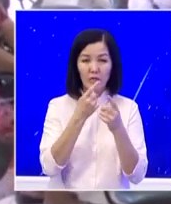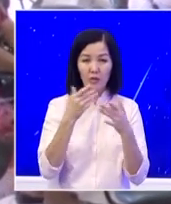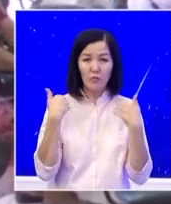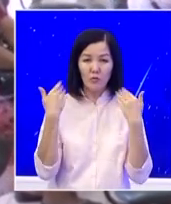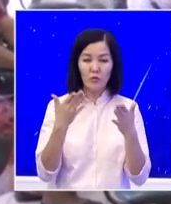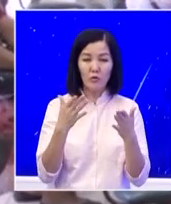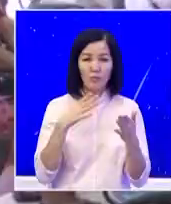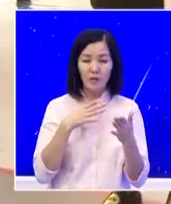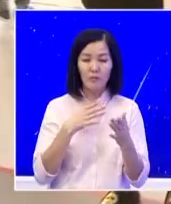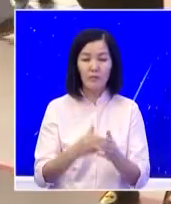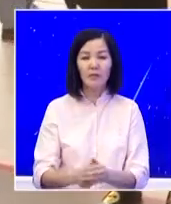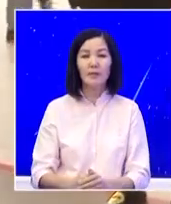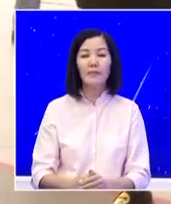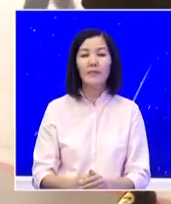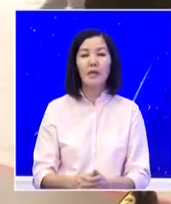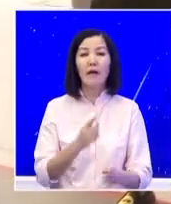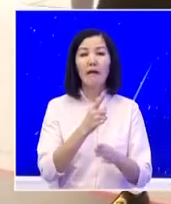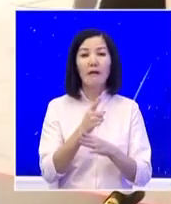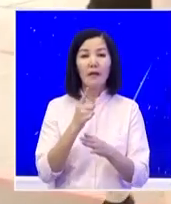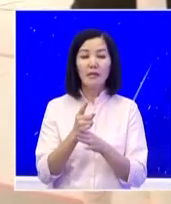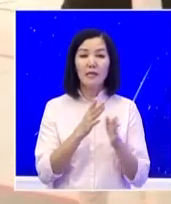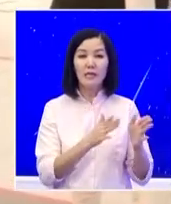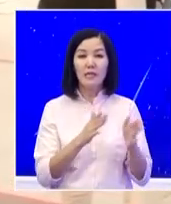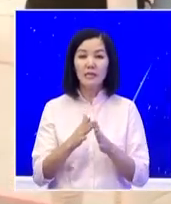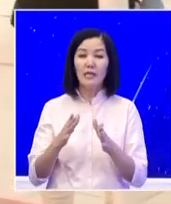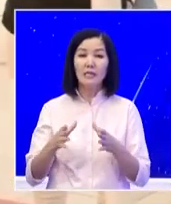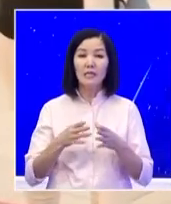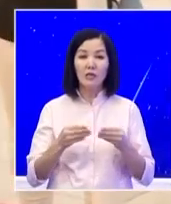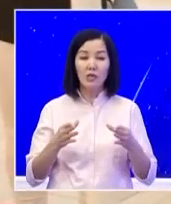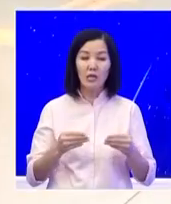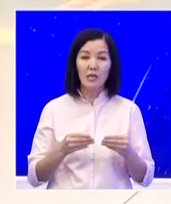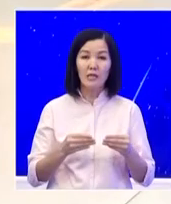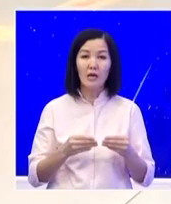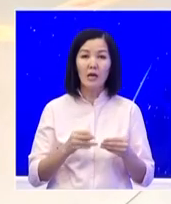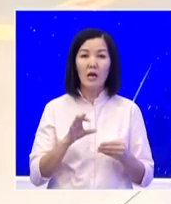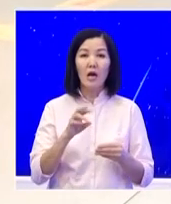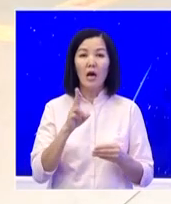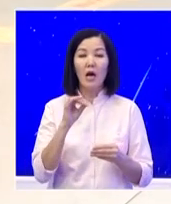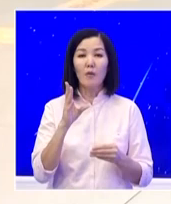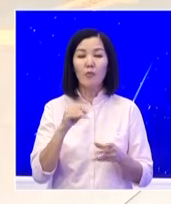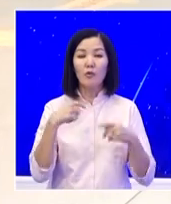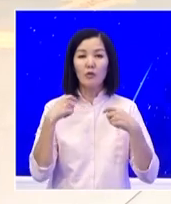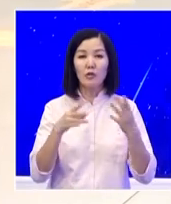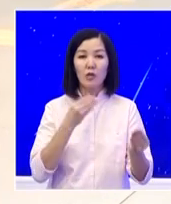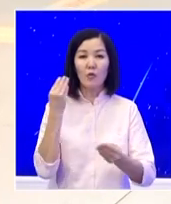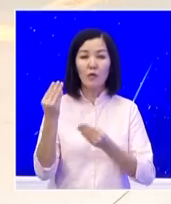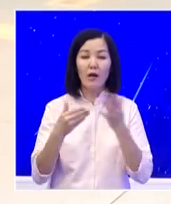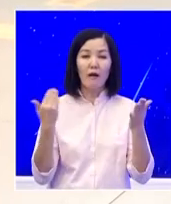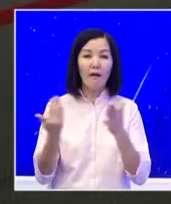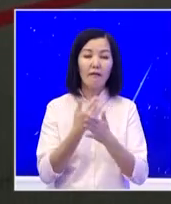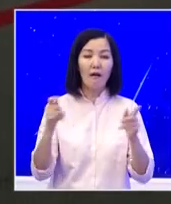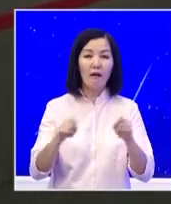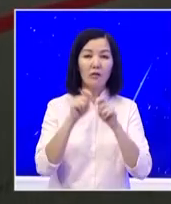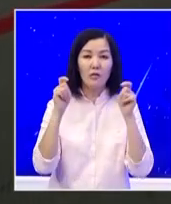беріп отырамыз. Карантиннен кезең-кезеңмен шығу аясында Қарасай аудандағы апорт ойын сауық орталығы да жұмысын қайта бастады. Бұл